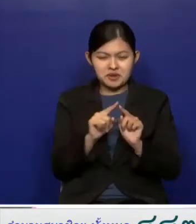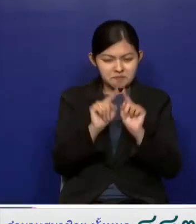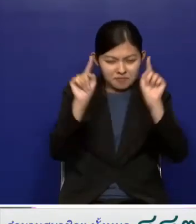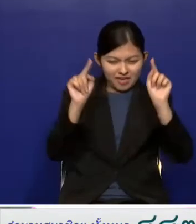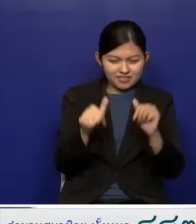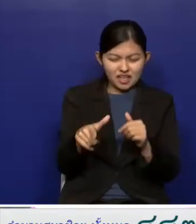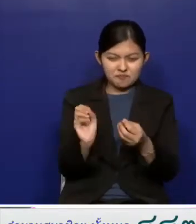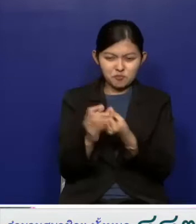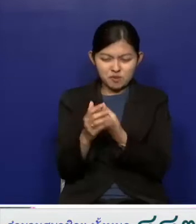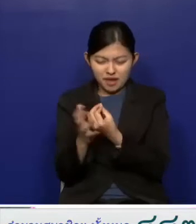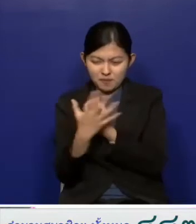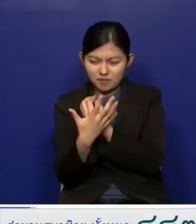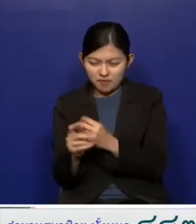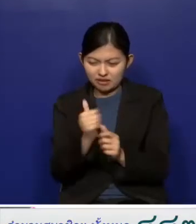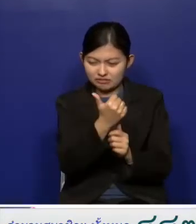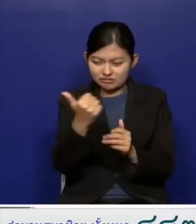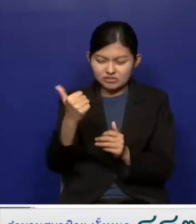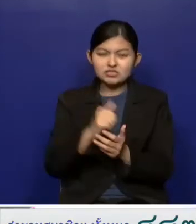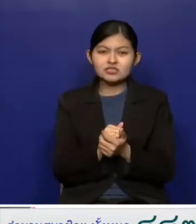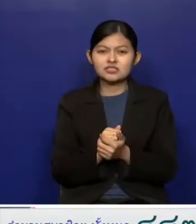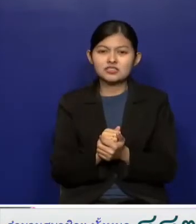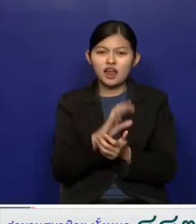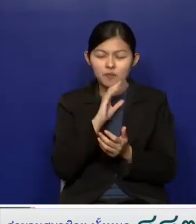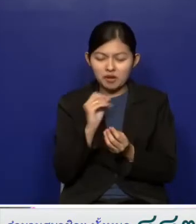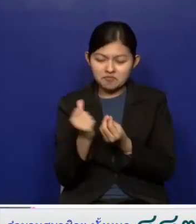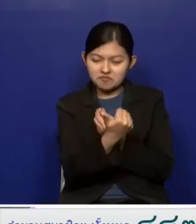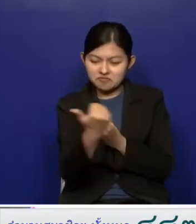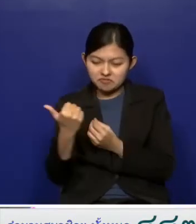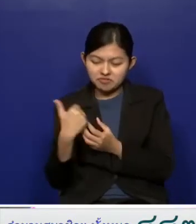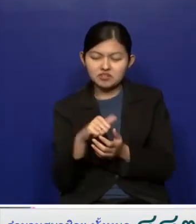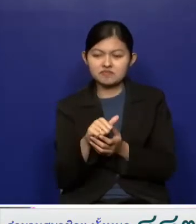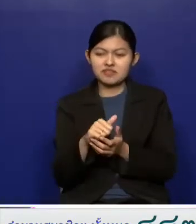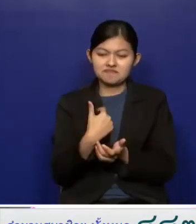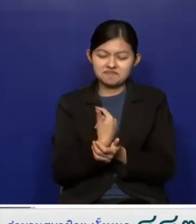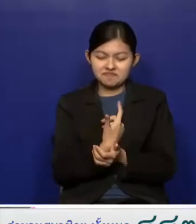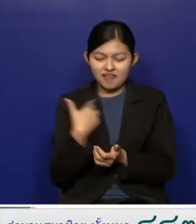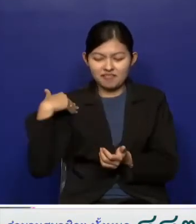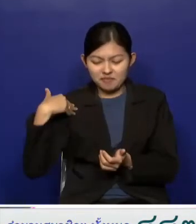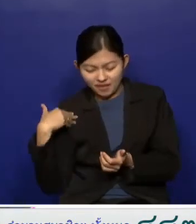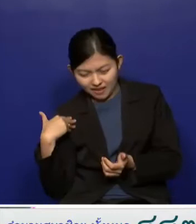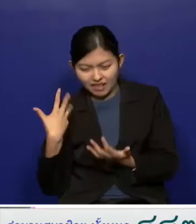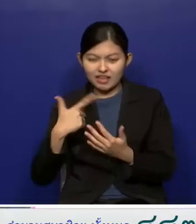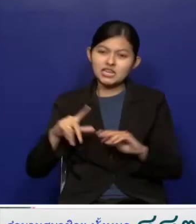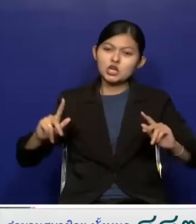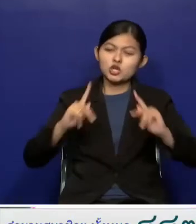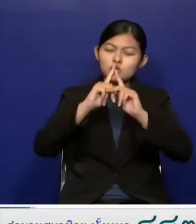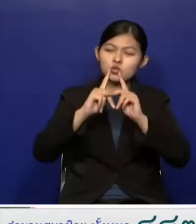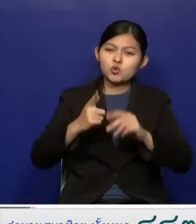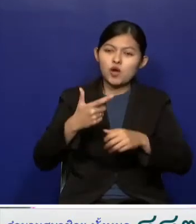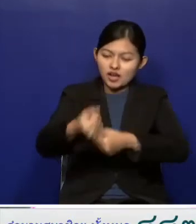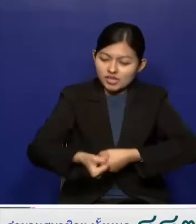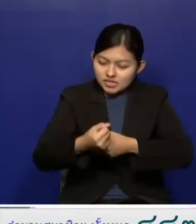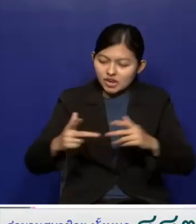พืชตัวอื่นจะเป็นหน้าที่เป็นภาระของเป็นส่วนที่รับผิดชอบของกระทรวงเกษตรและสหกรณ์